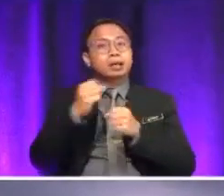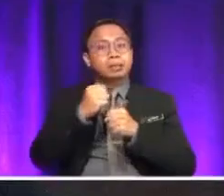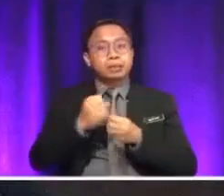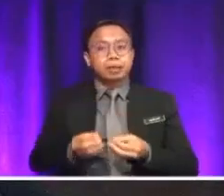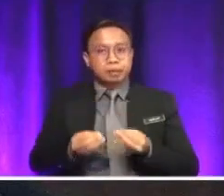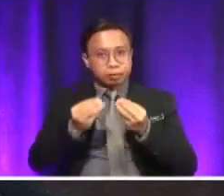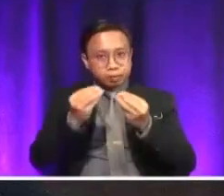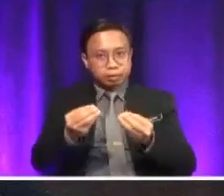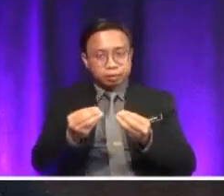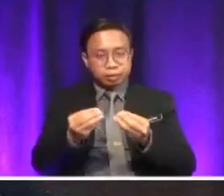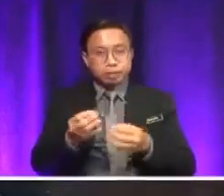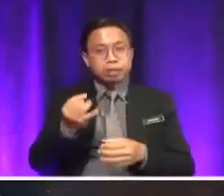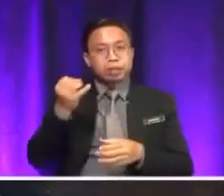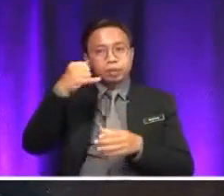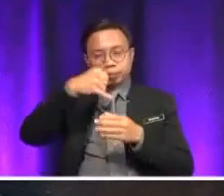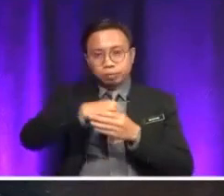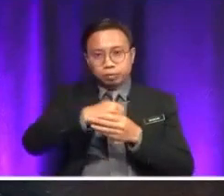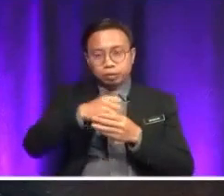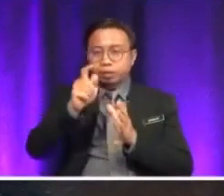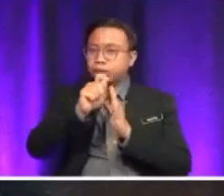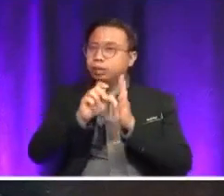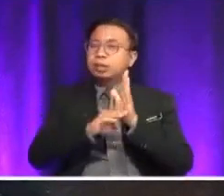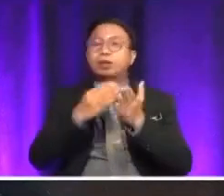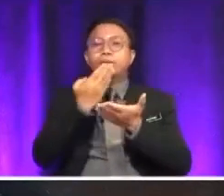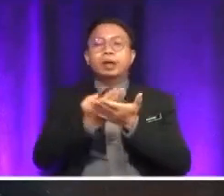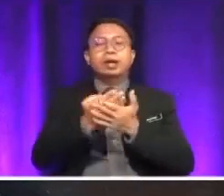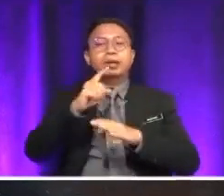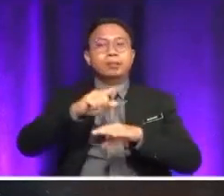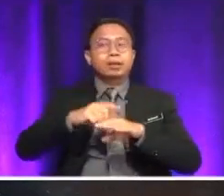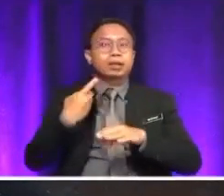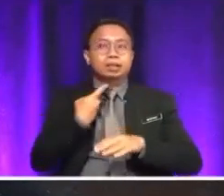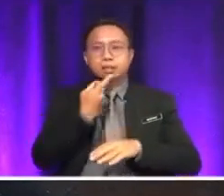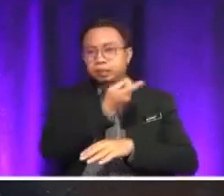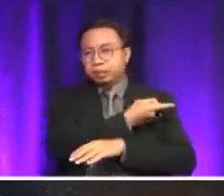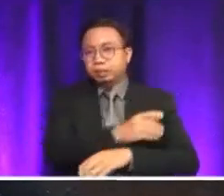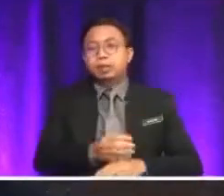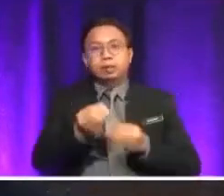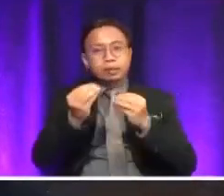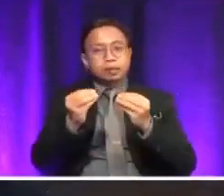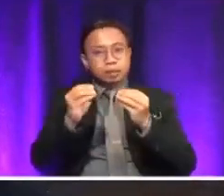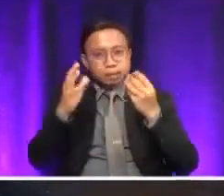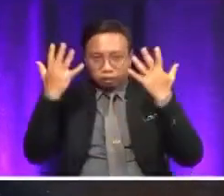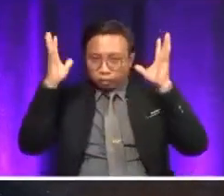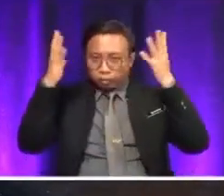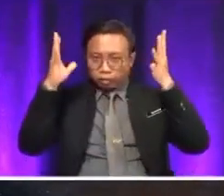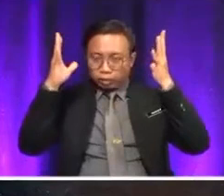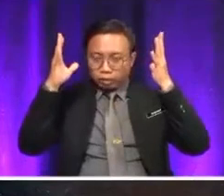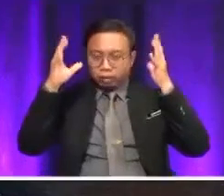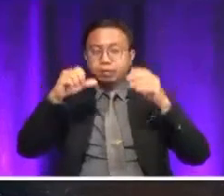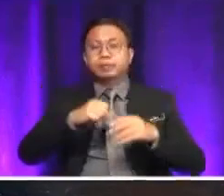memberi input yang terbaik kepada kita semua. Terbaiklah. Bagi tepuk tangan pada diri anda.